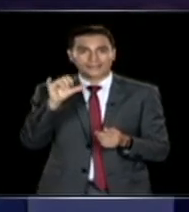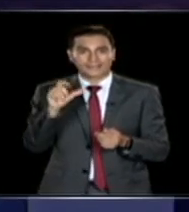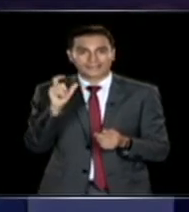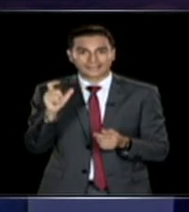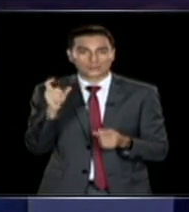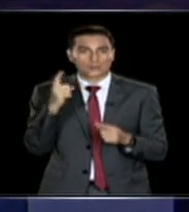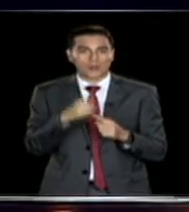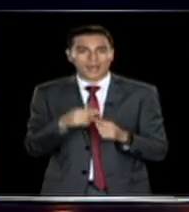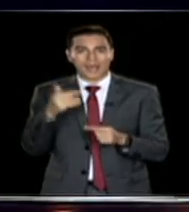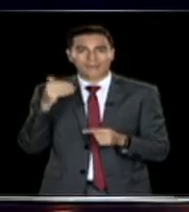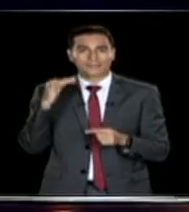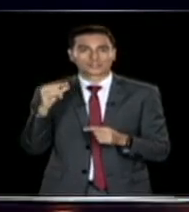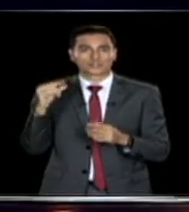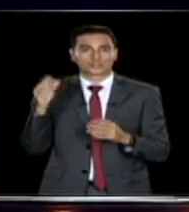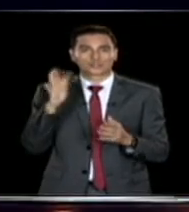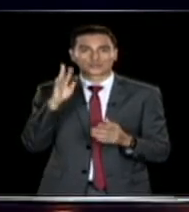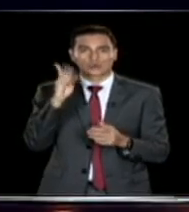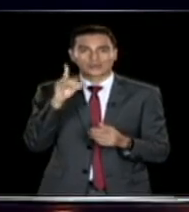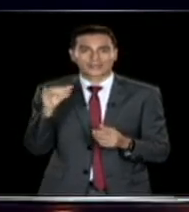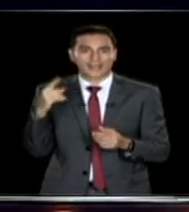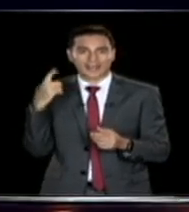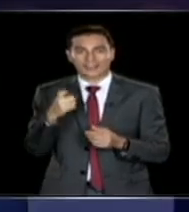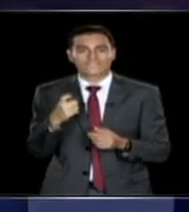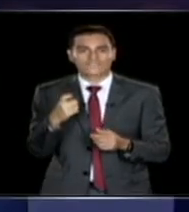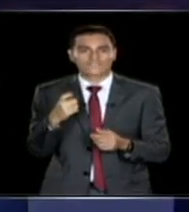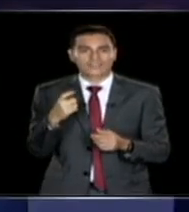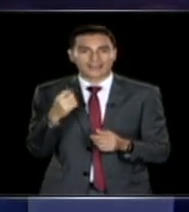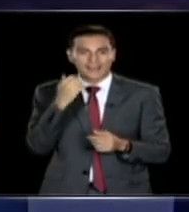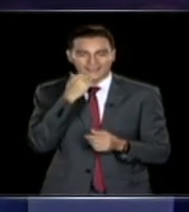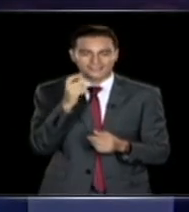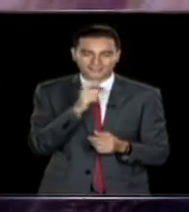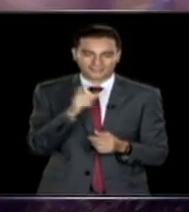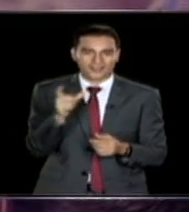وأحمد شكري سجل هدف الأهلي. الهدف الثاني